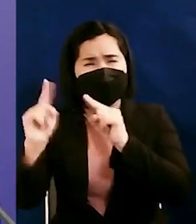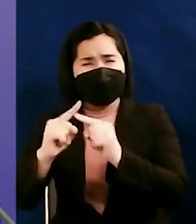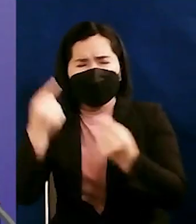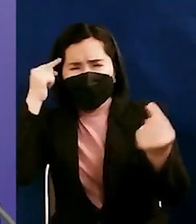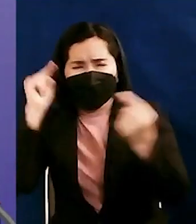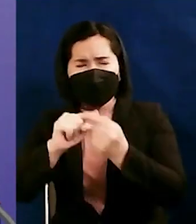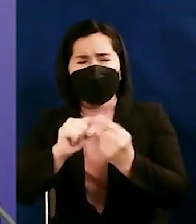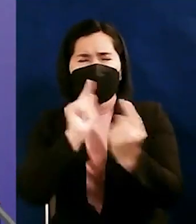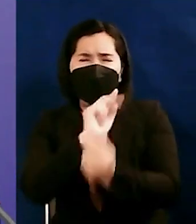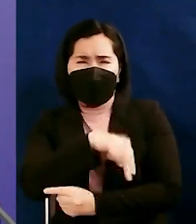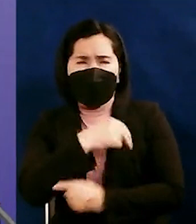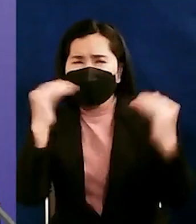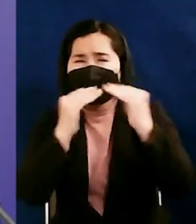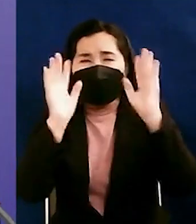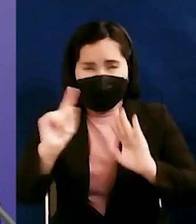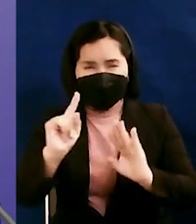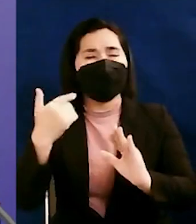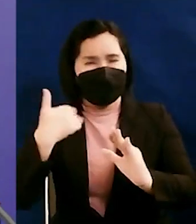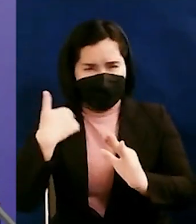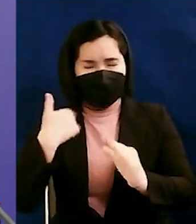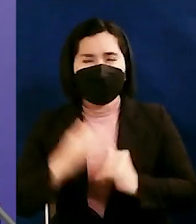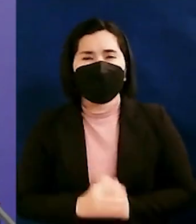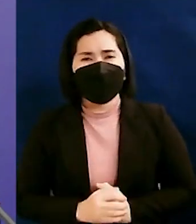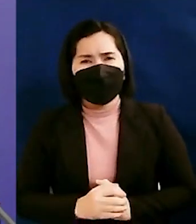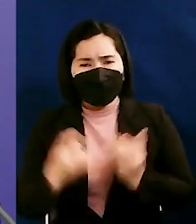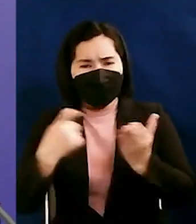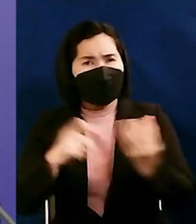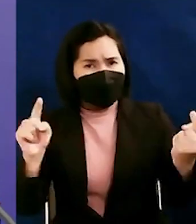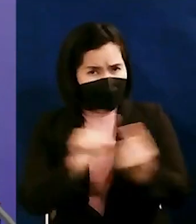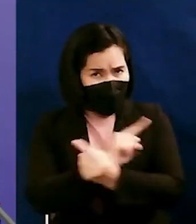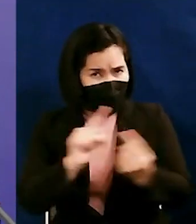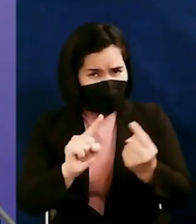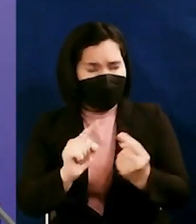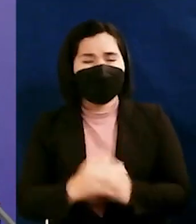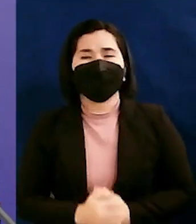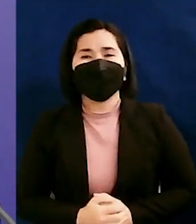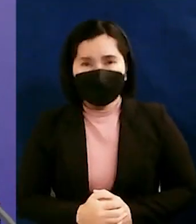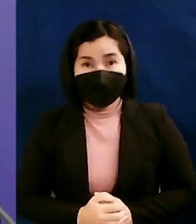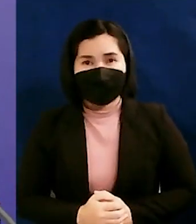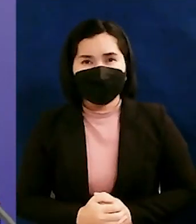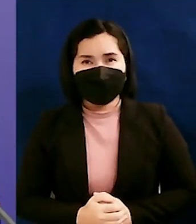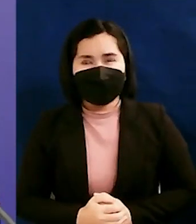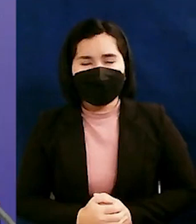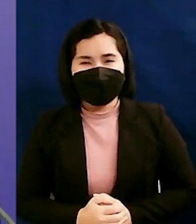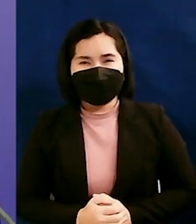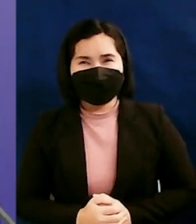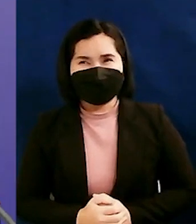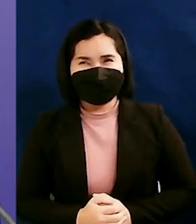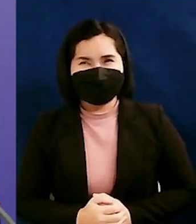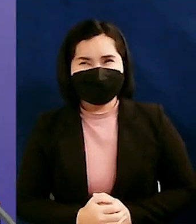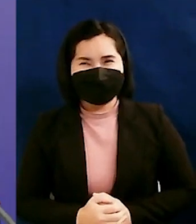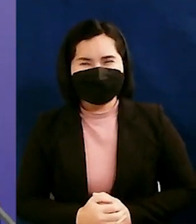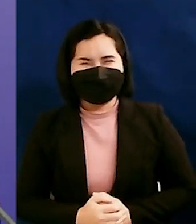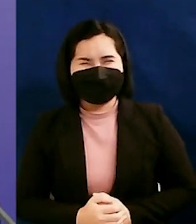อรักที่รักษาในผู้ป่วยในนะครับหรือว่าประกันสังคมเท่านั้นนะครับนะฮะอันนี้ที่ข้อมูลที่เราตรวจส